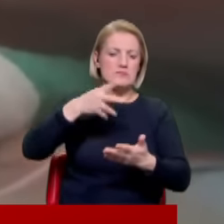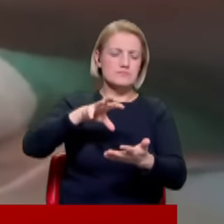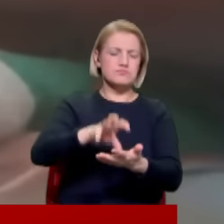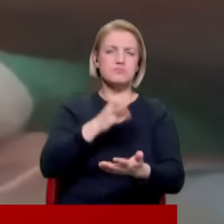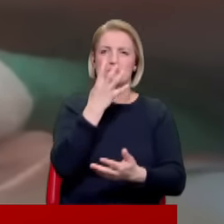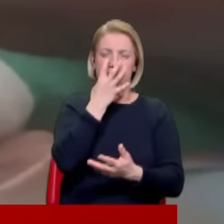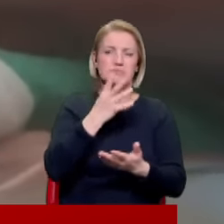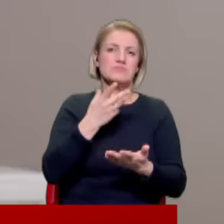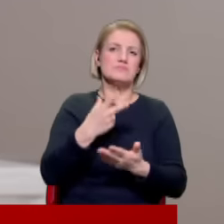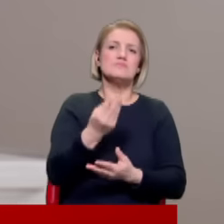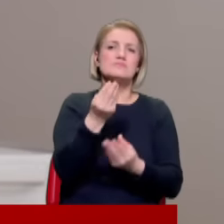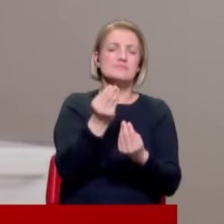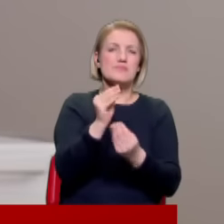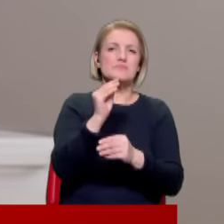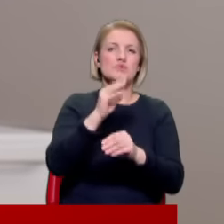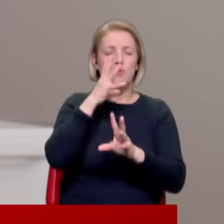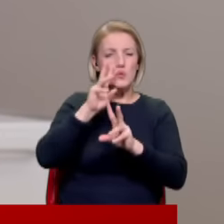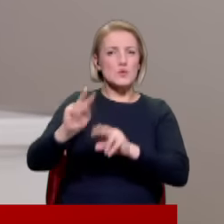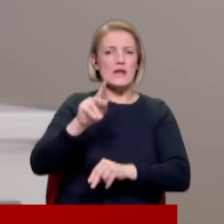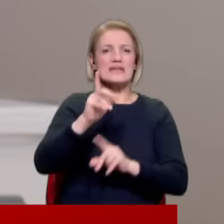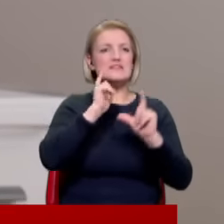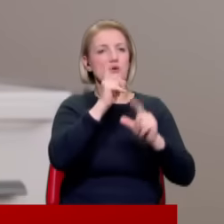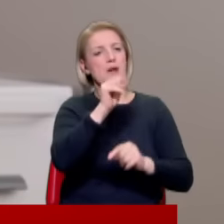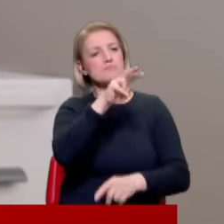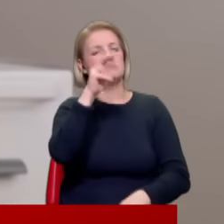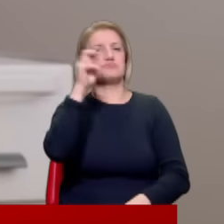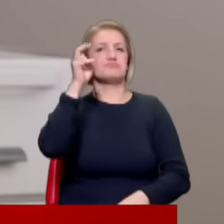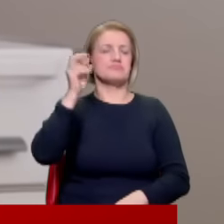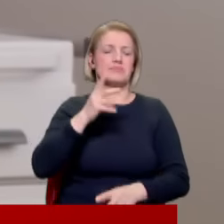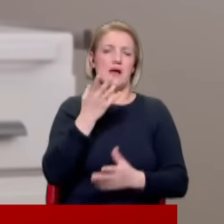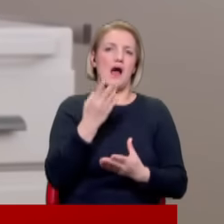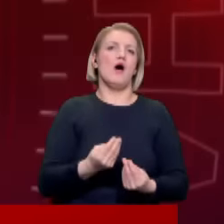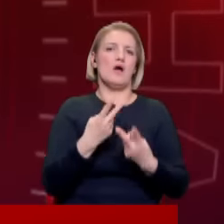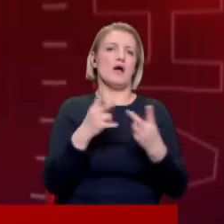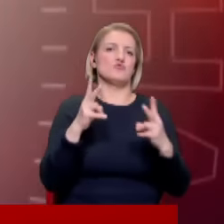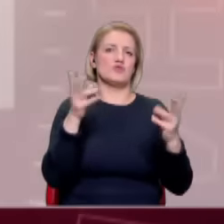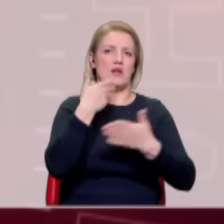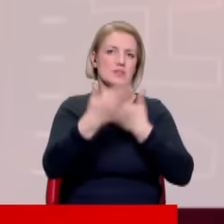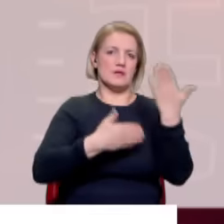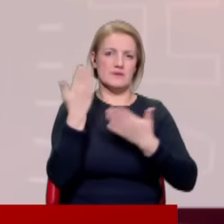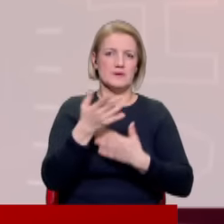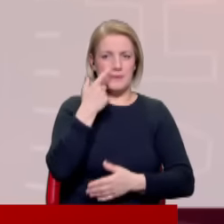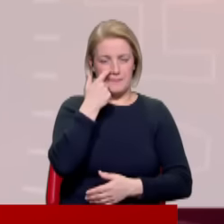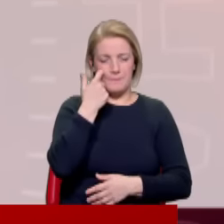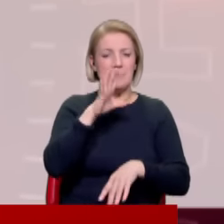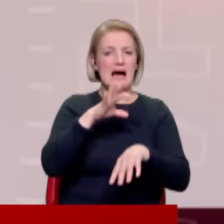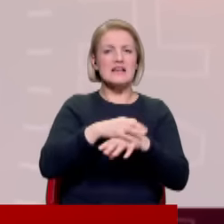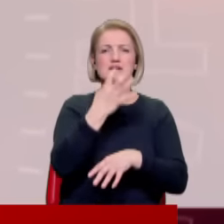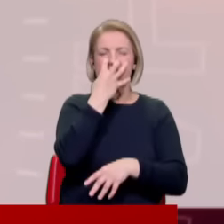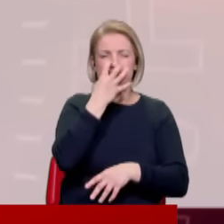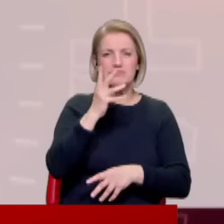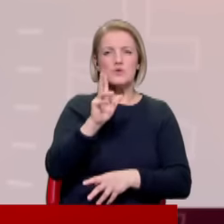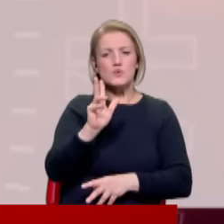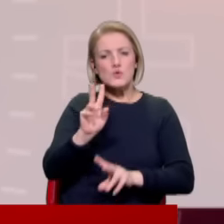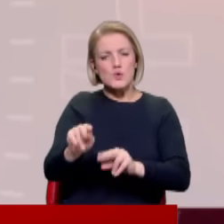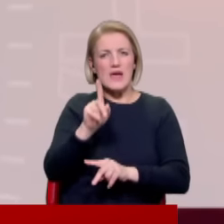itiraf etti. Entübe edilen çocuklar için SGK'dan daha çok para aldıklarını söyledi. Hastayı entübe gösterirseniz hasta